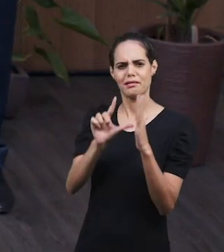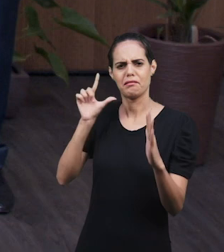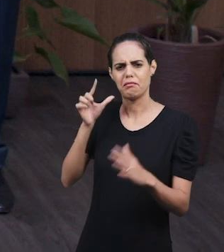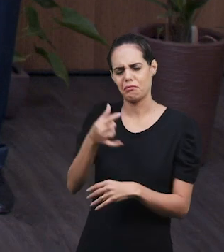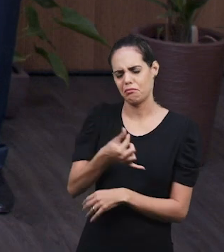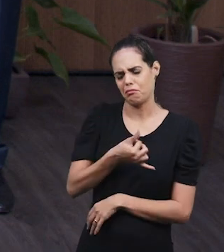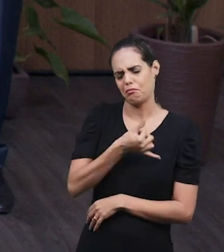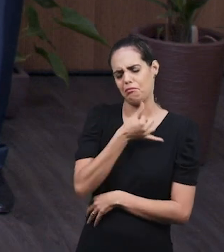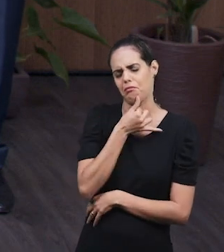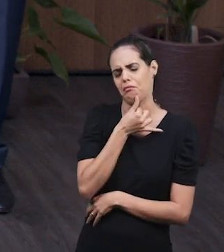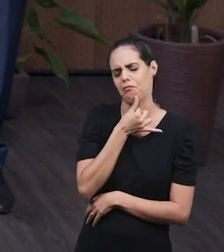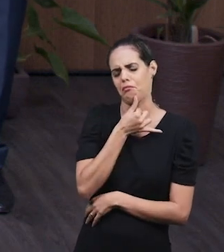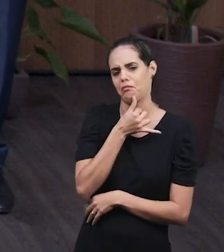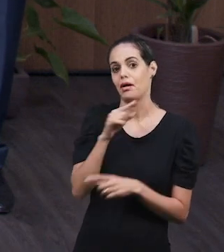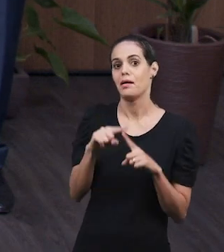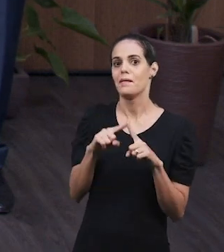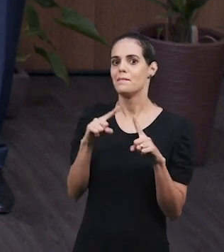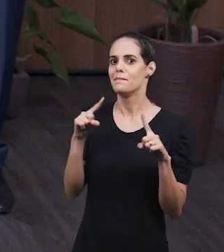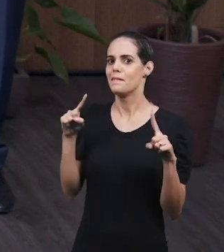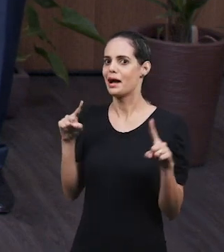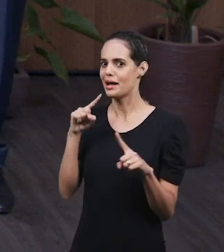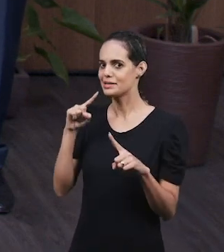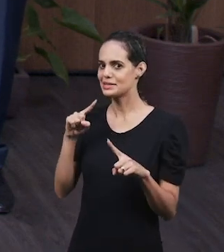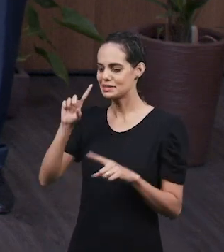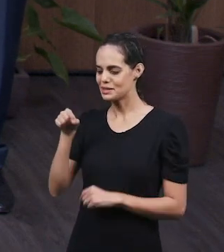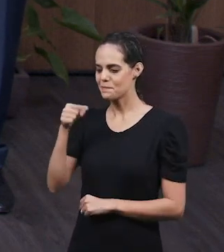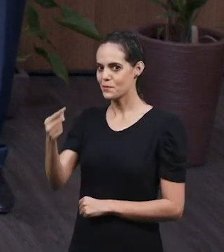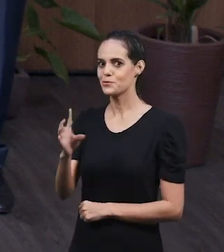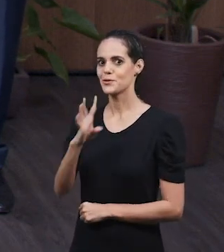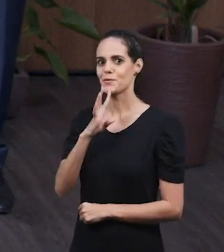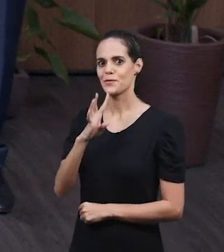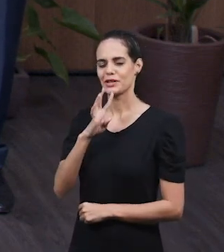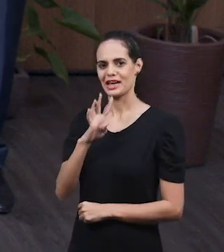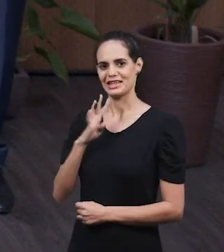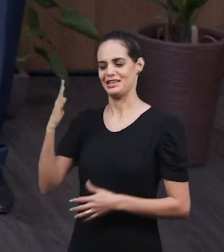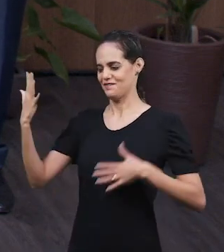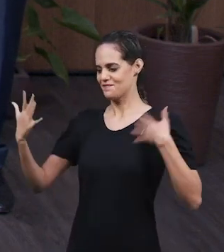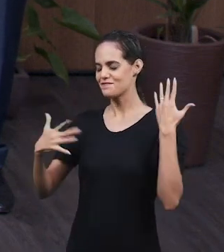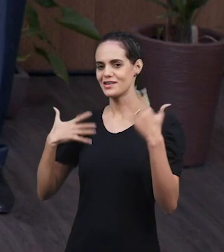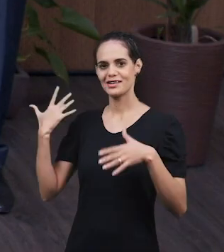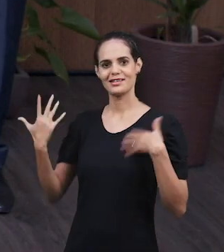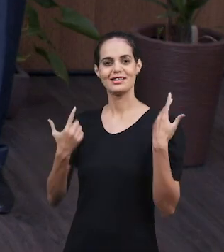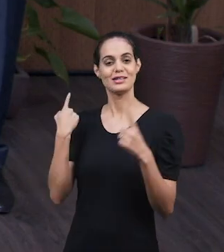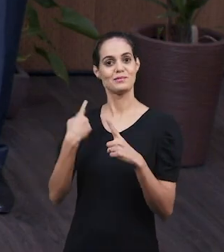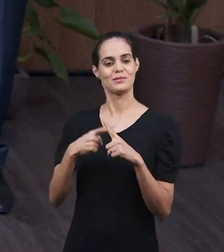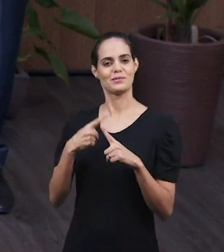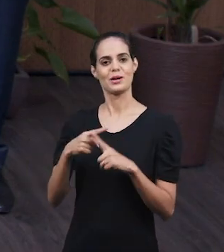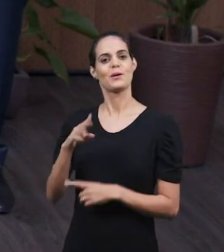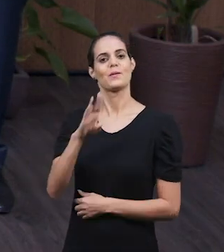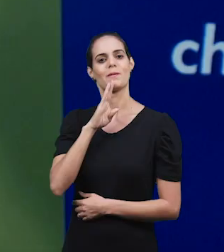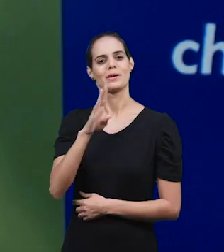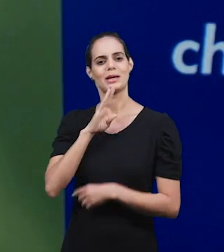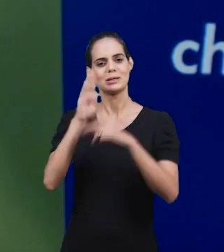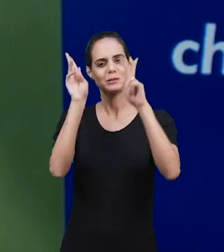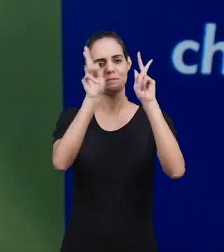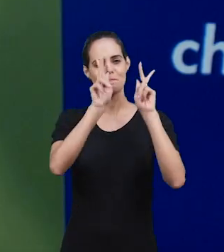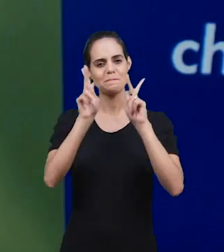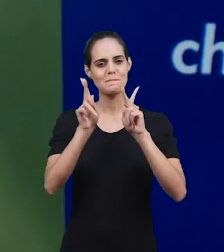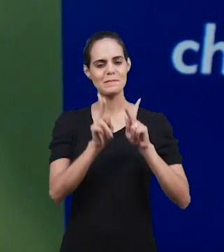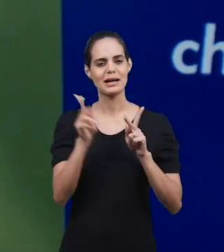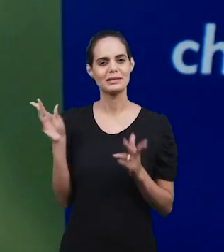Il n'a pas de joie, mais il connaît et vit à partir de là la véritable